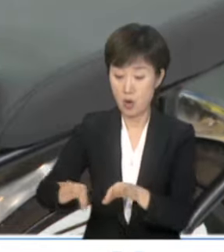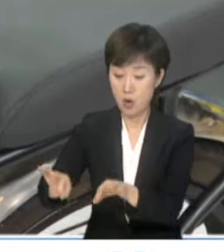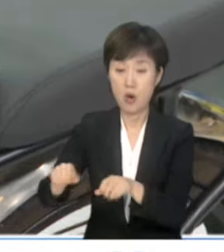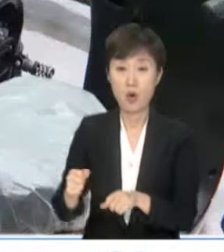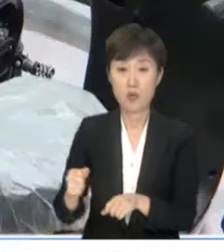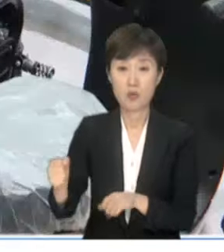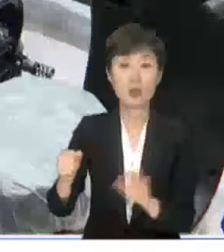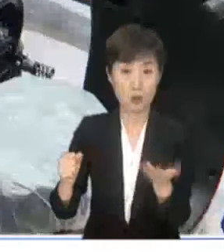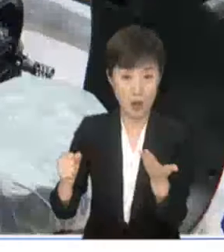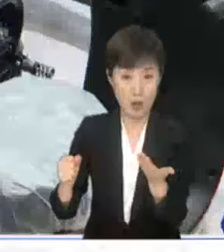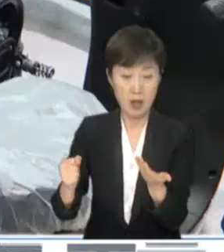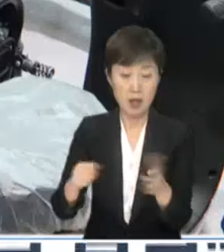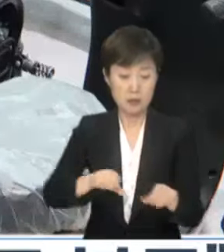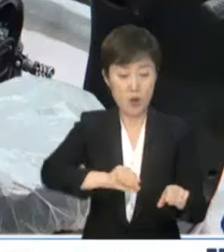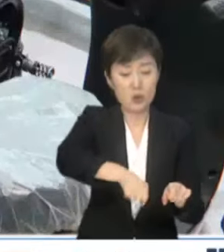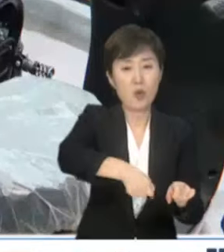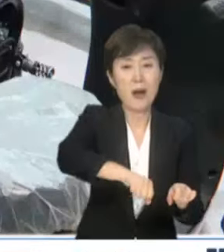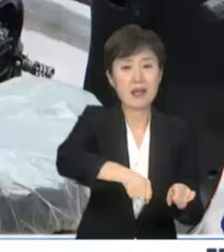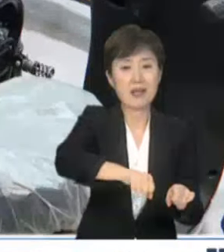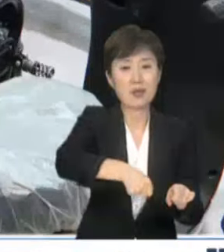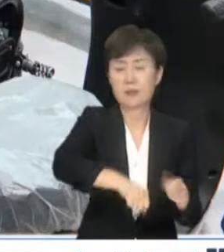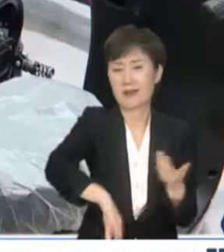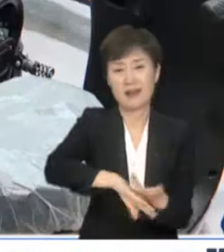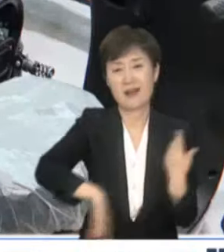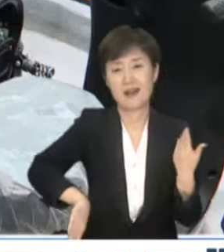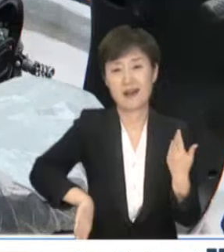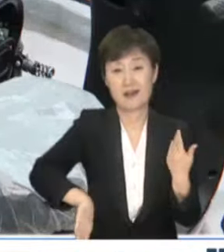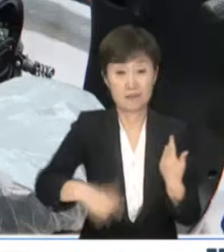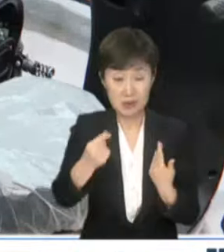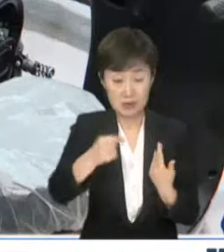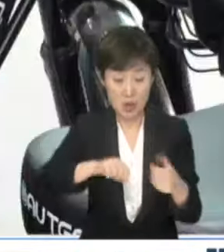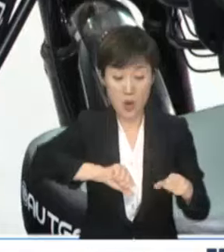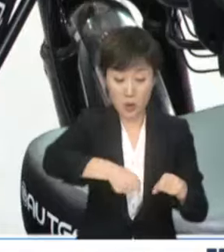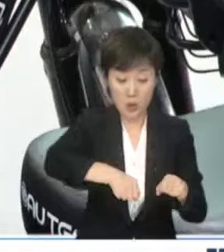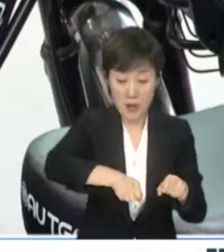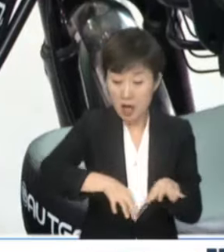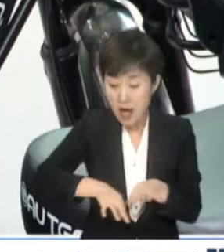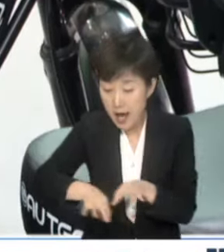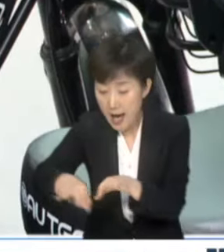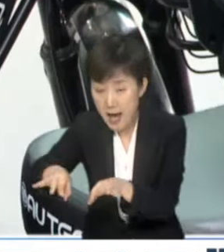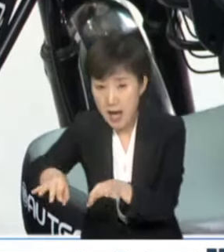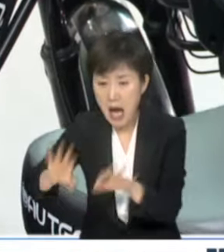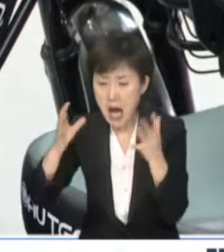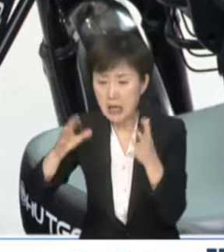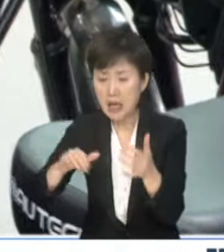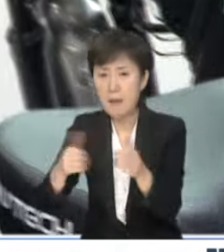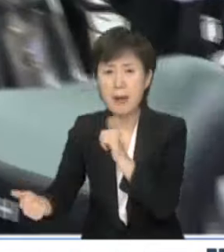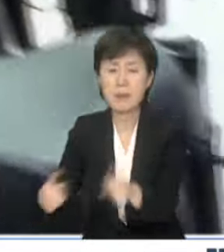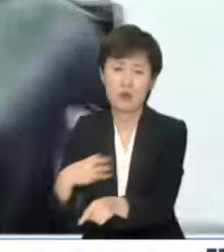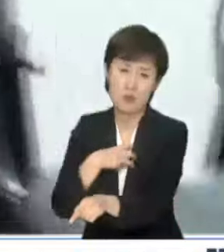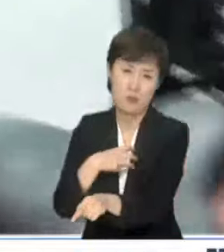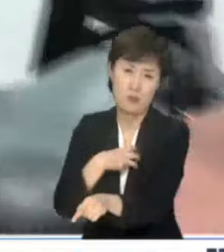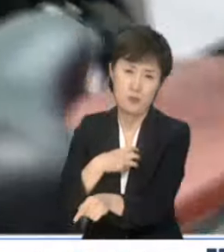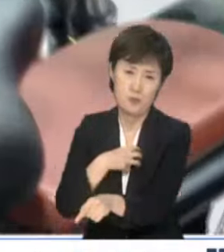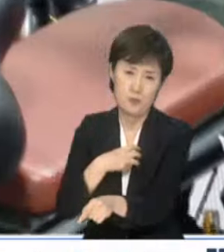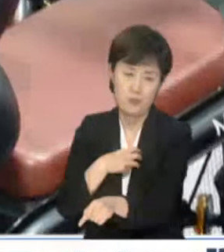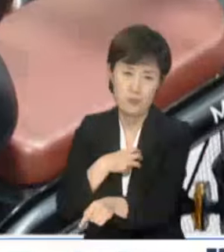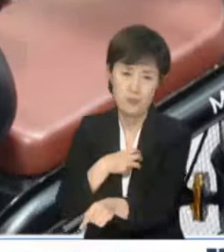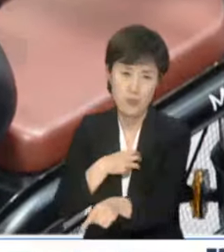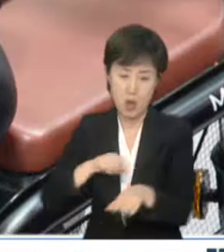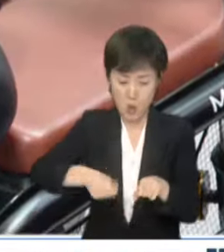전동 스쿠터라고 하지만 오토바이와 유사하죠. 오토바이가 인도에 들어왔다가는 어린이들과 또 충격할 여지가 있기 때문에 이